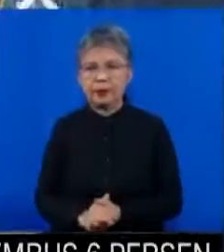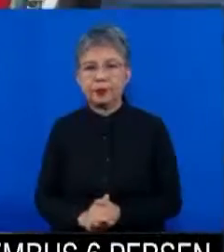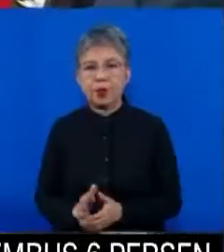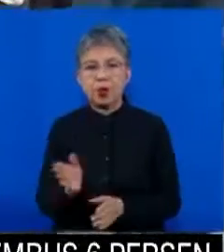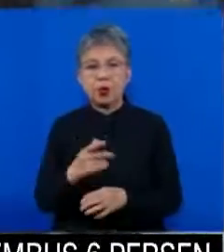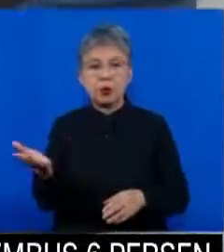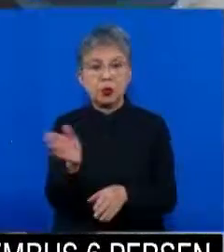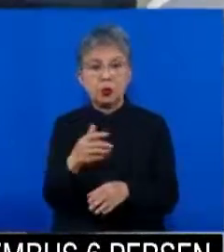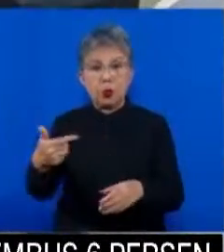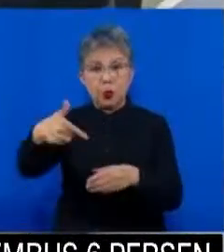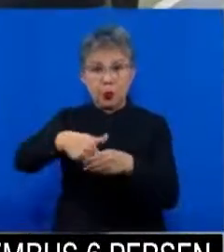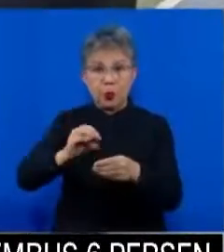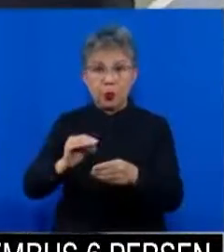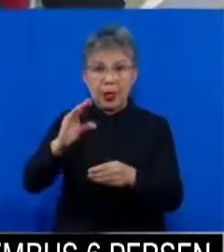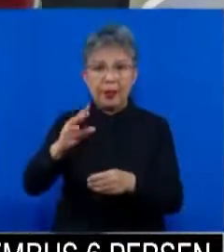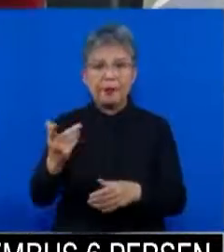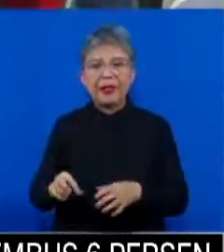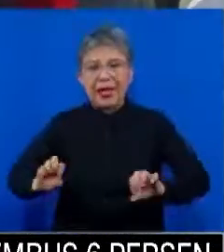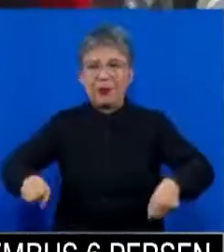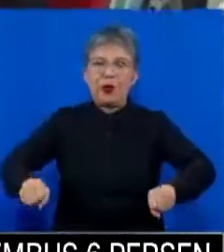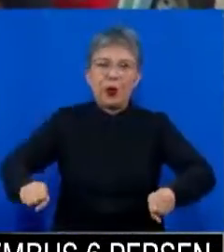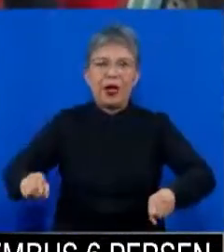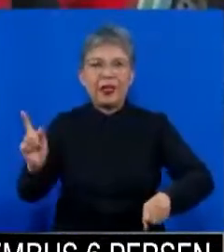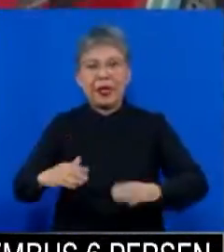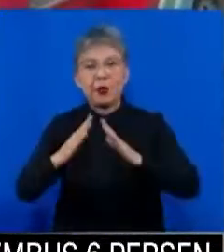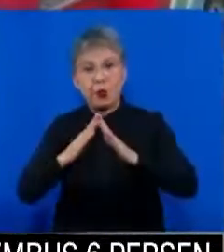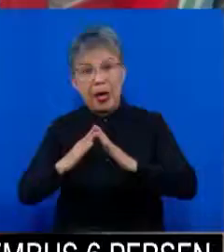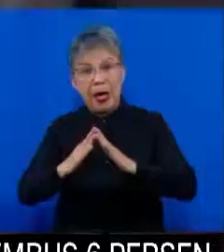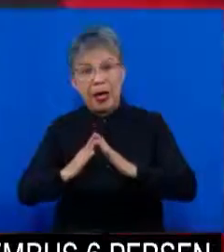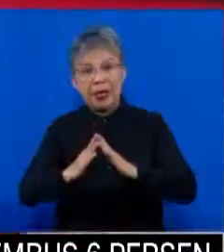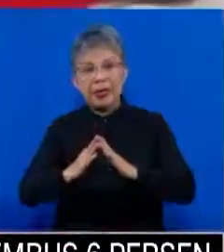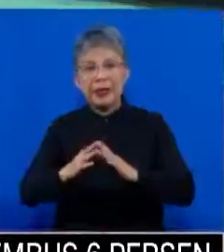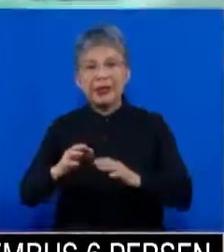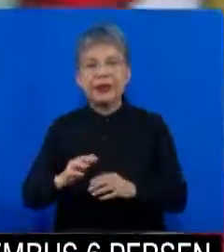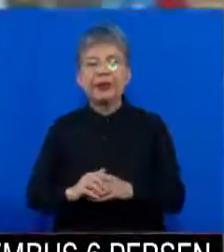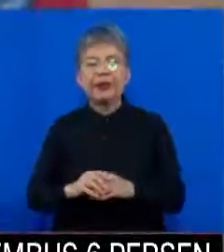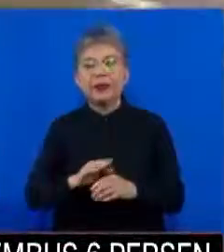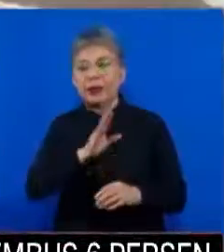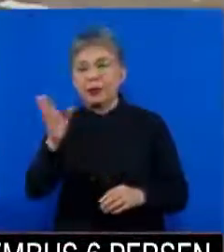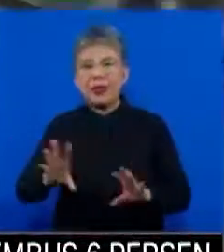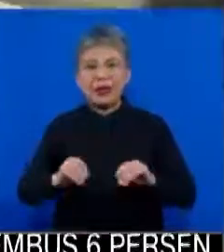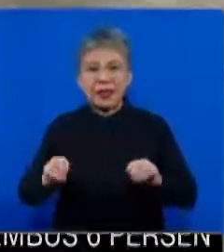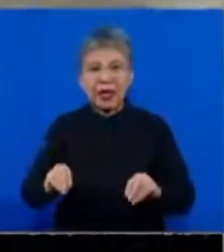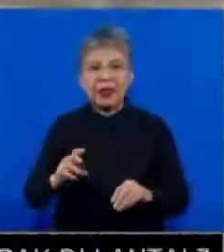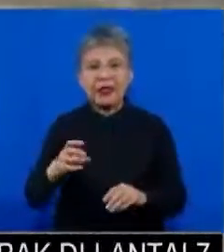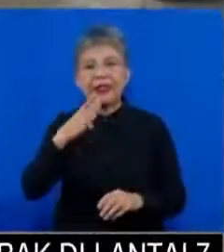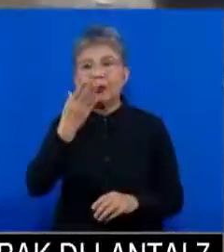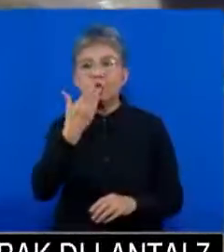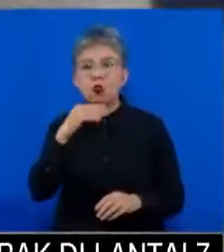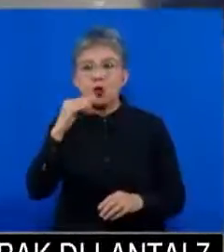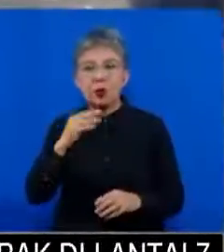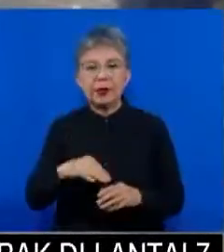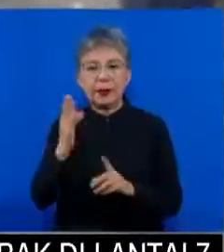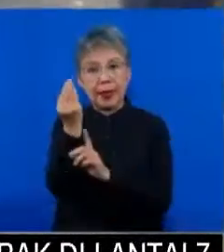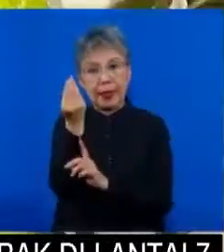Sebelum BBM naik, Mikdar biasanya mengendarai motor dari kawasan rumahnya di Lubang Buaya menuju ke tempat kerjanya di Cibubur, Jakarta